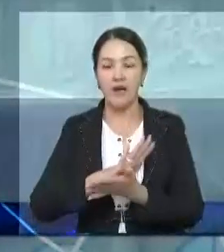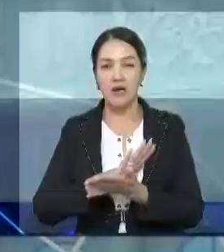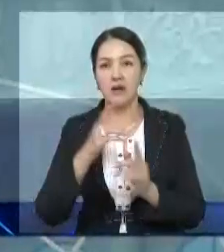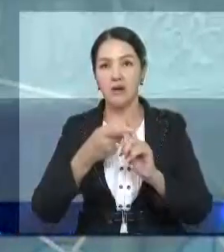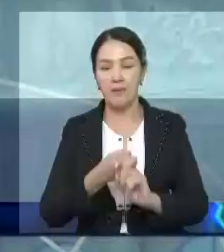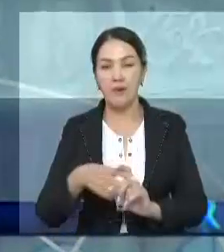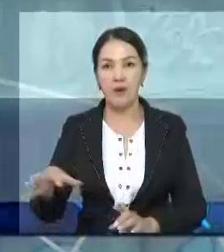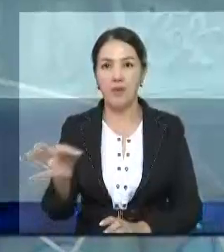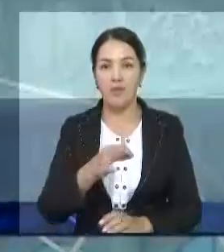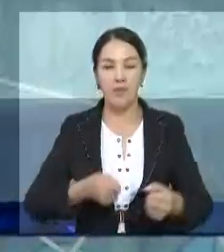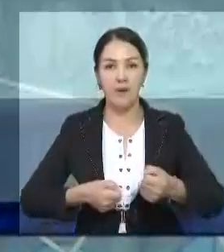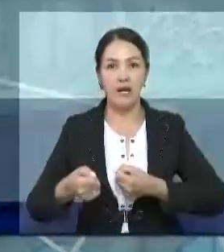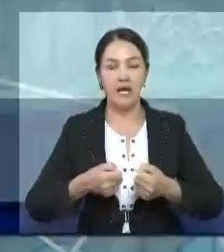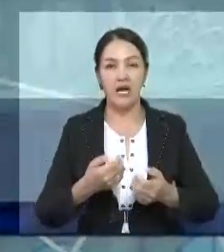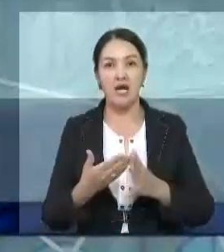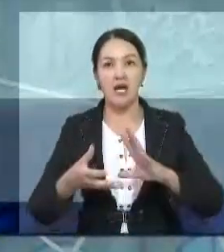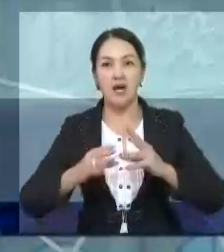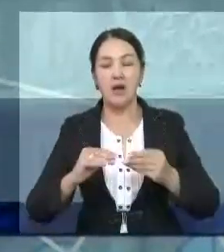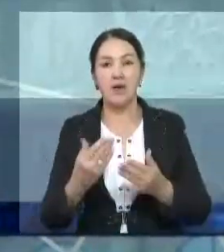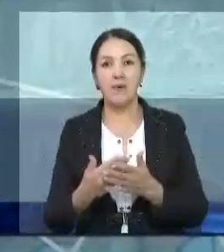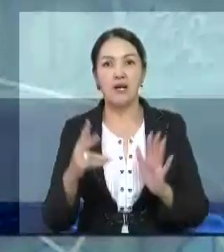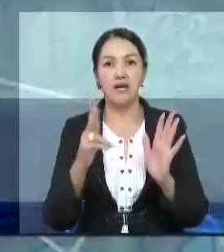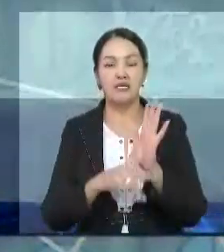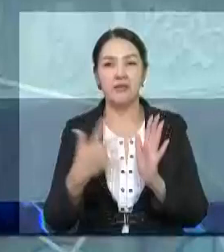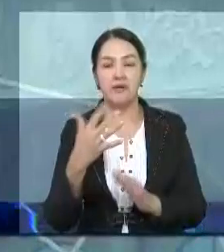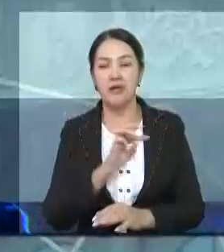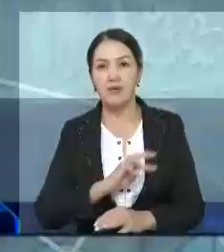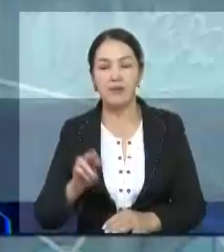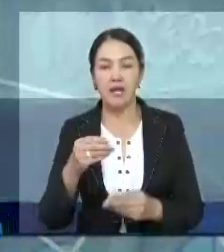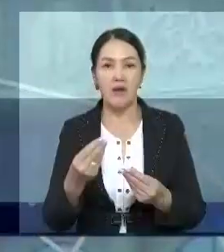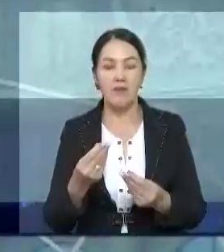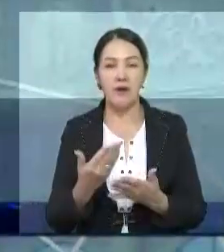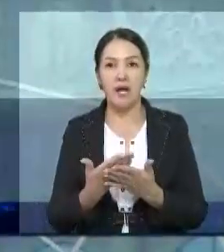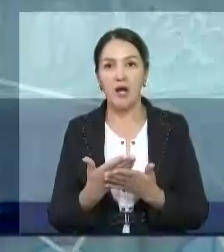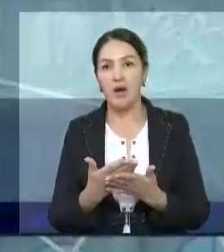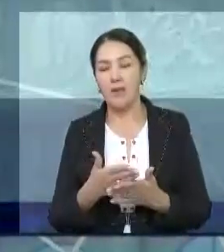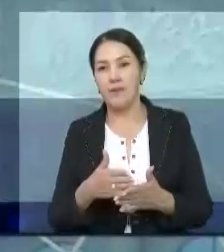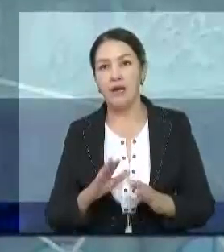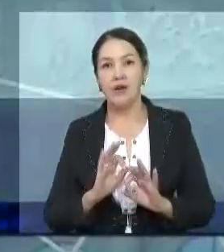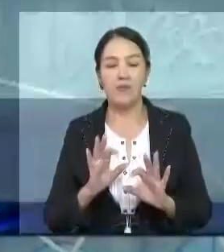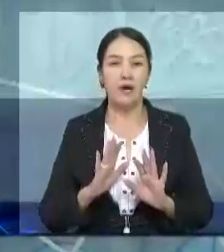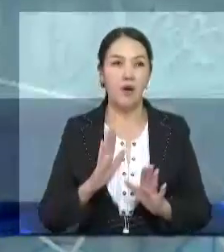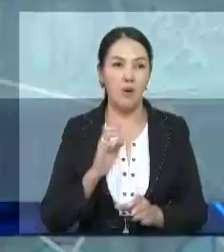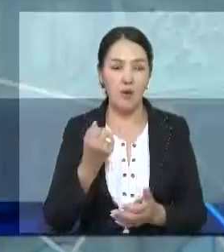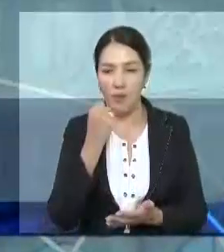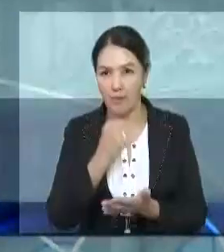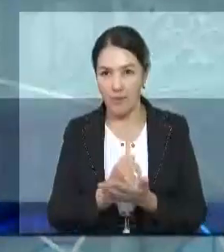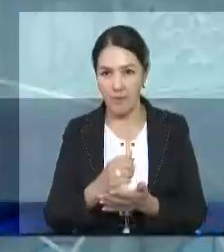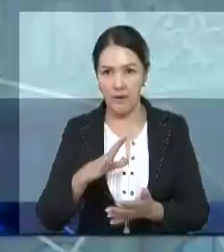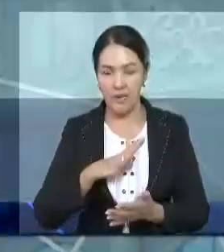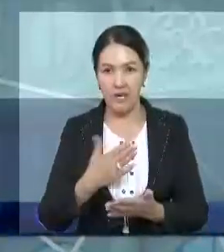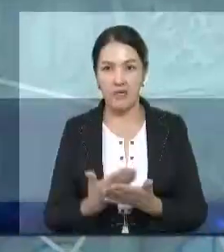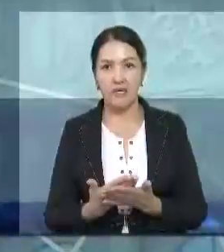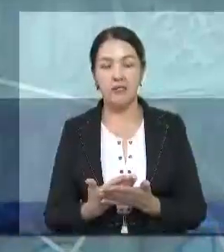қатысты облыс әкімдігімен ережемен жалпы сомысы 85 миллиард теңгеге өзара ынтымақтастық туралы меморандум қол қойылды.